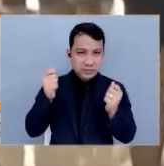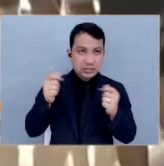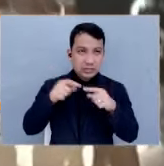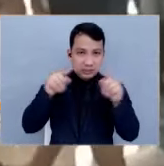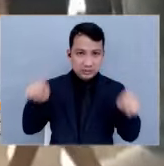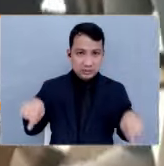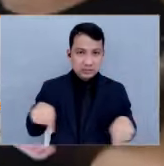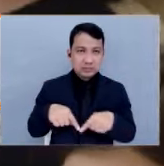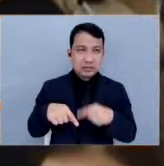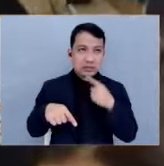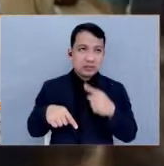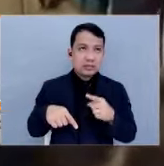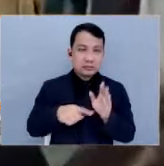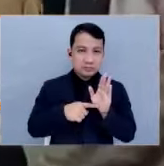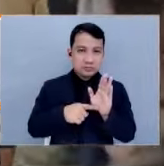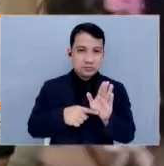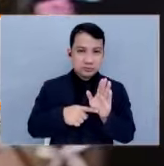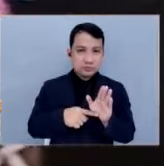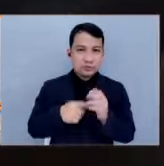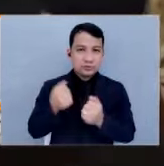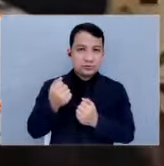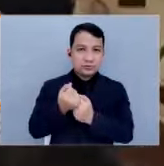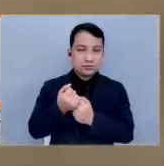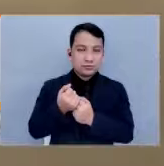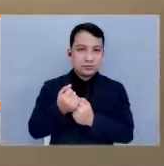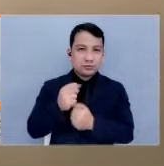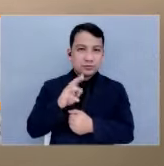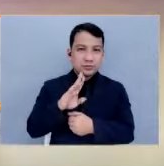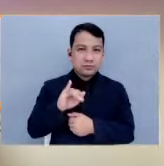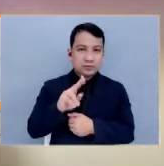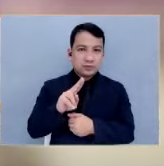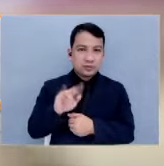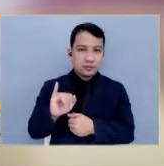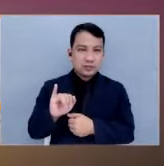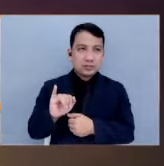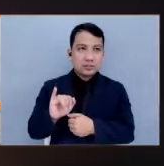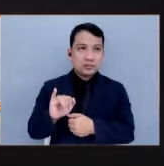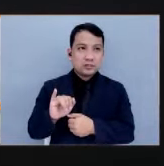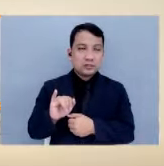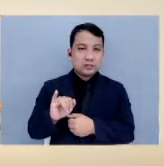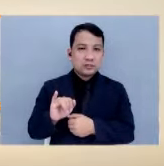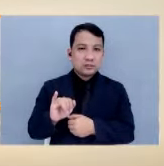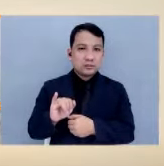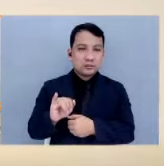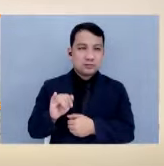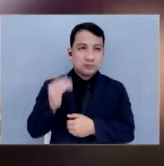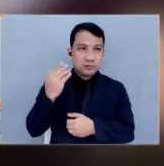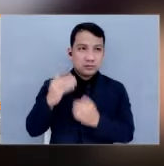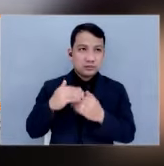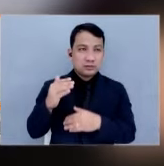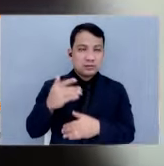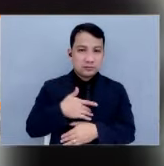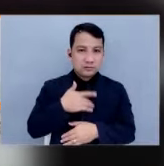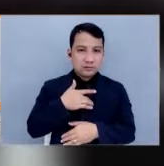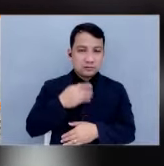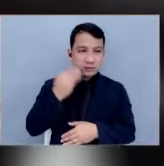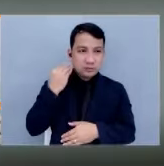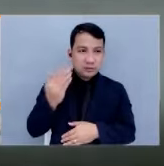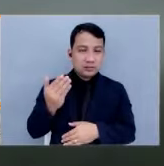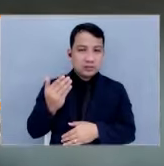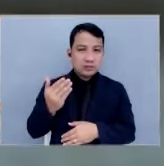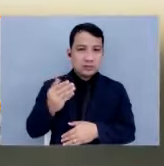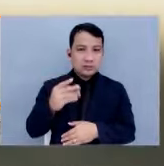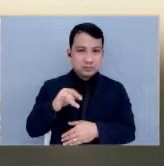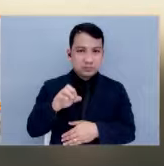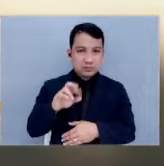para ipakita ang suporta sa BINI. Marami rin ang nagbihis BINI para feel na feel ang pantropico